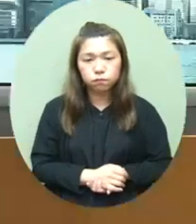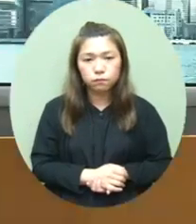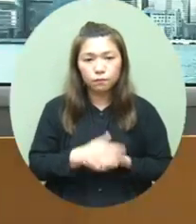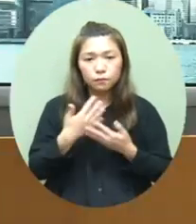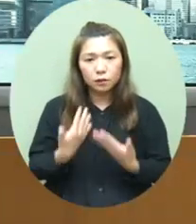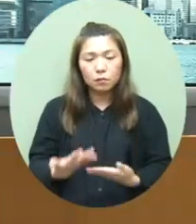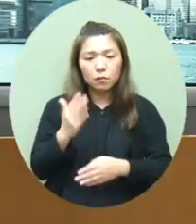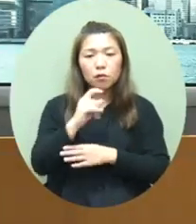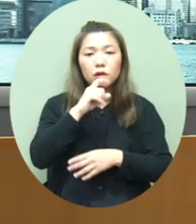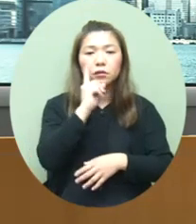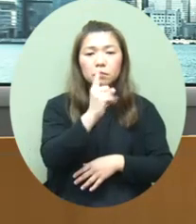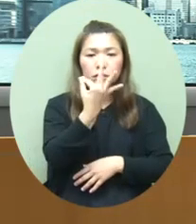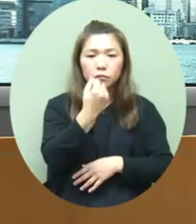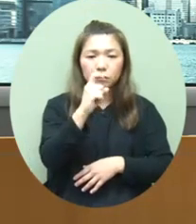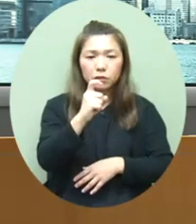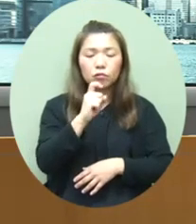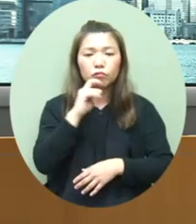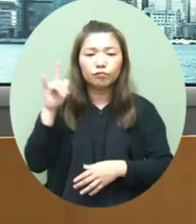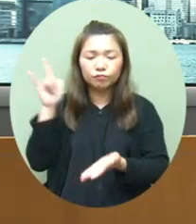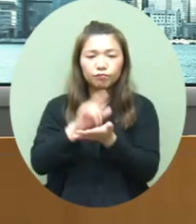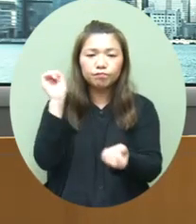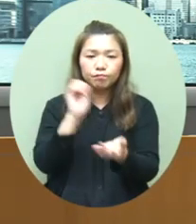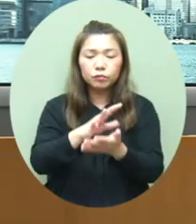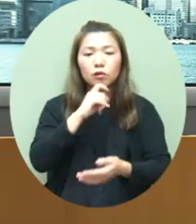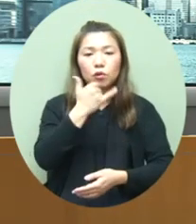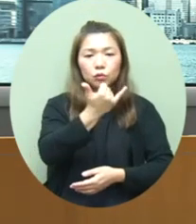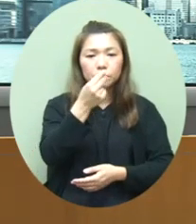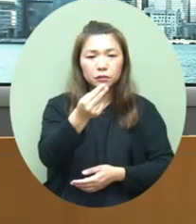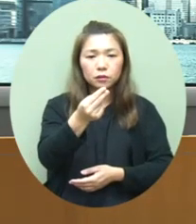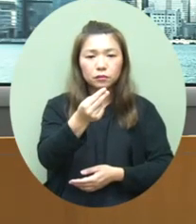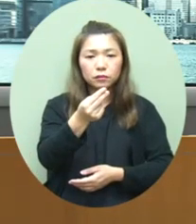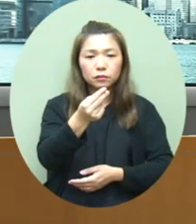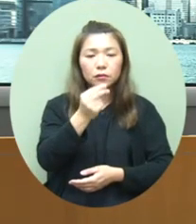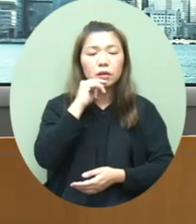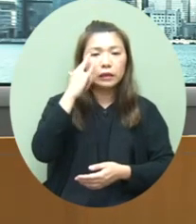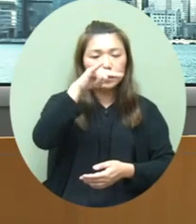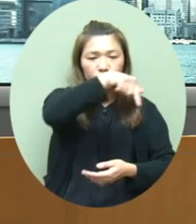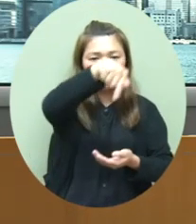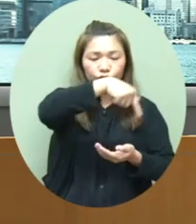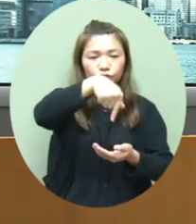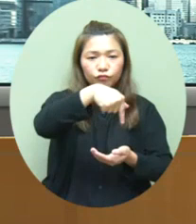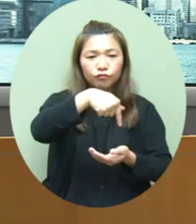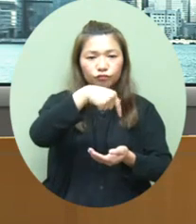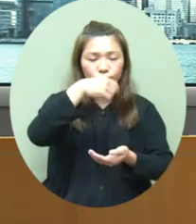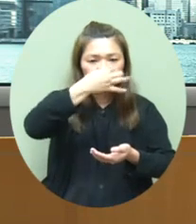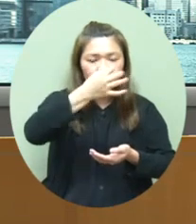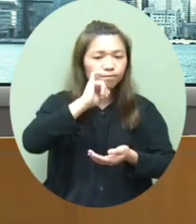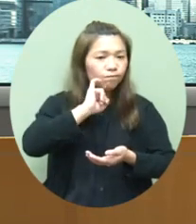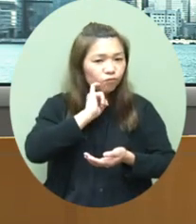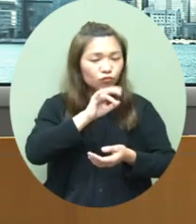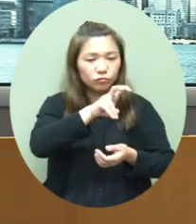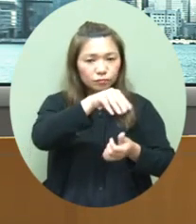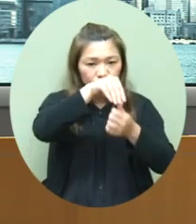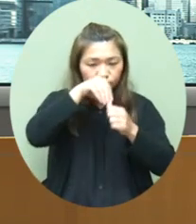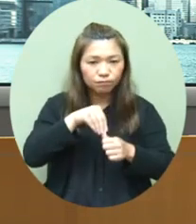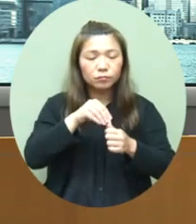今日嘅個案有139宗輸入性個案啦，67宗咧就係喺機場檢疫機場揾到嘅